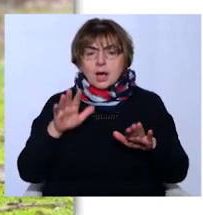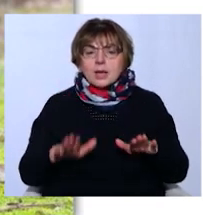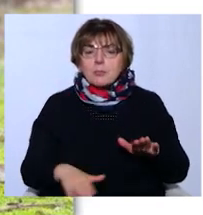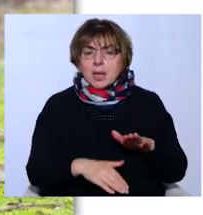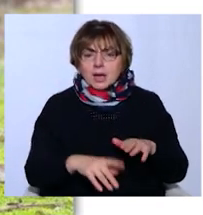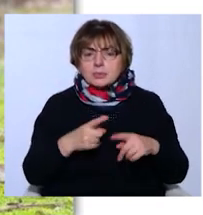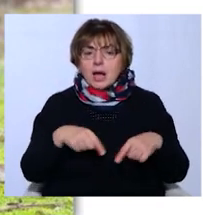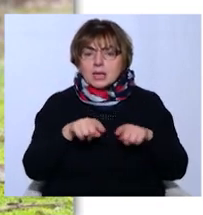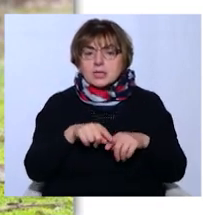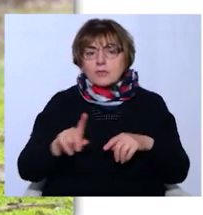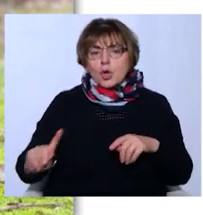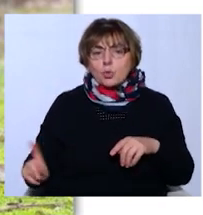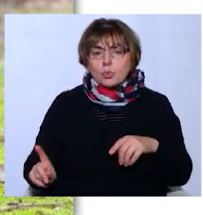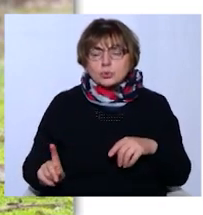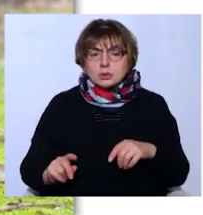კუდი.